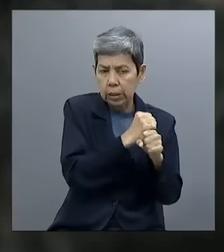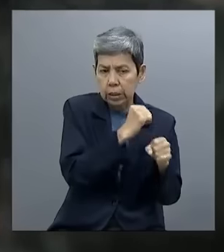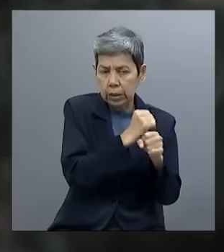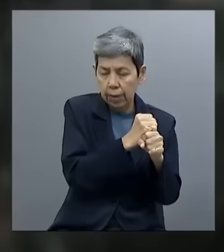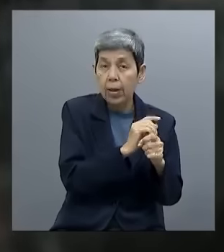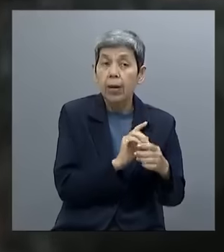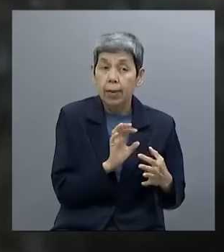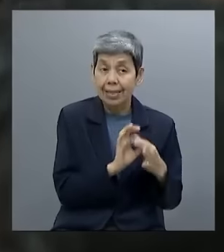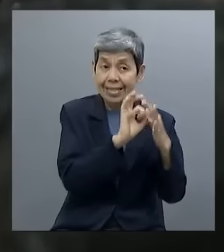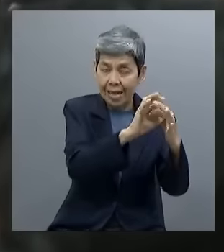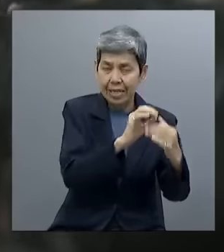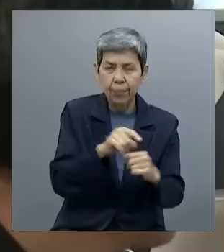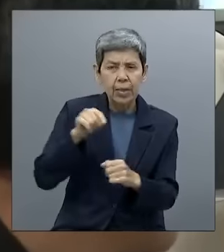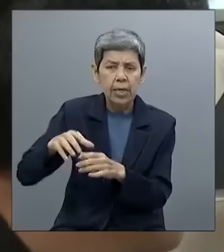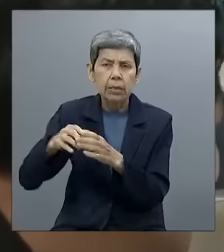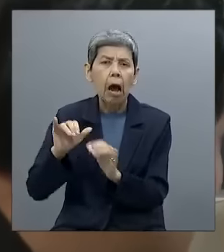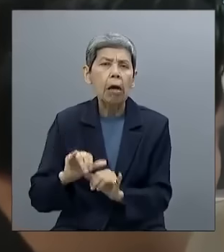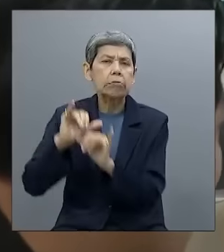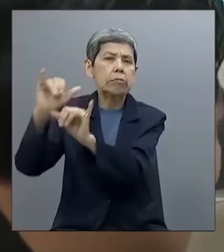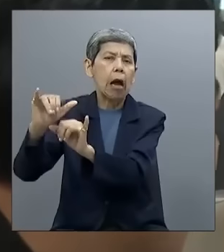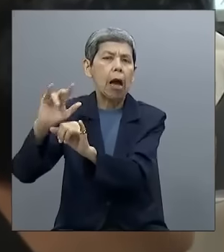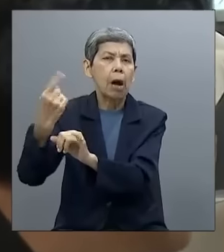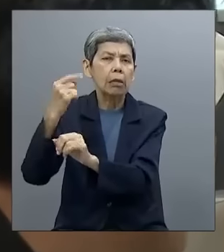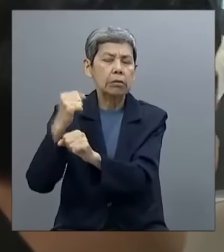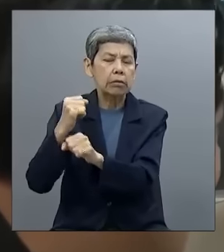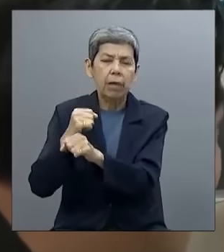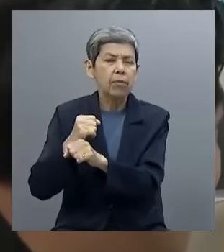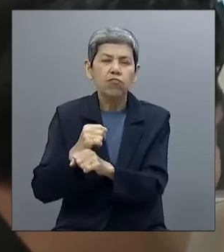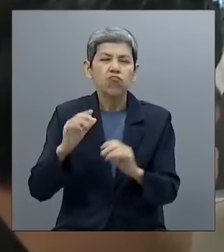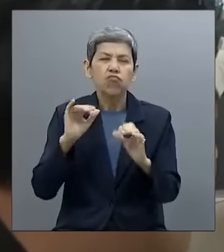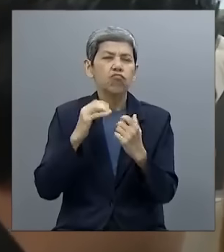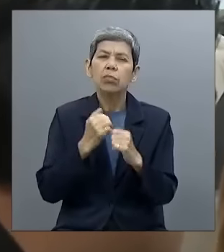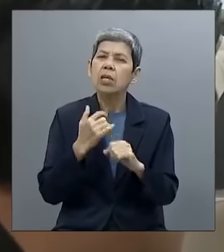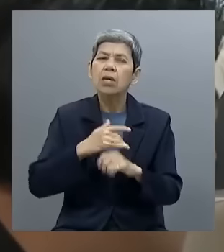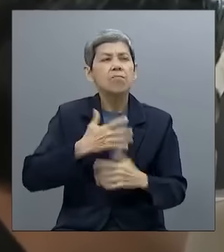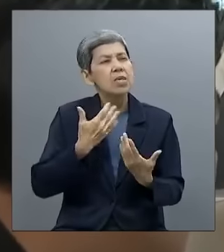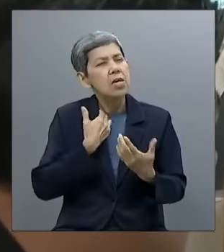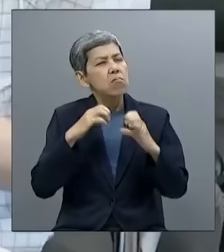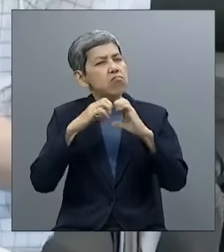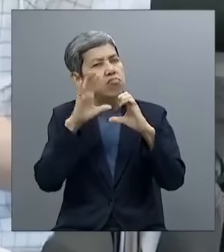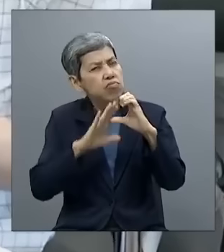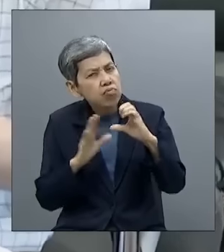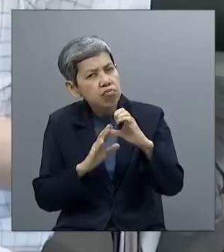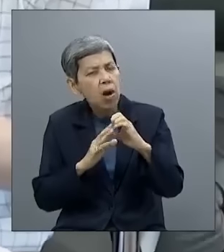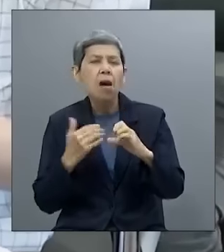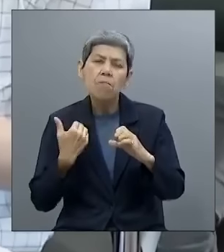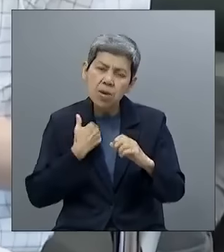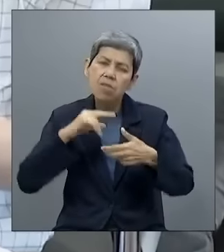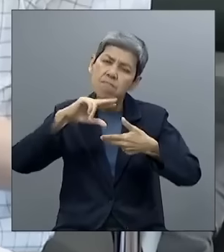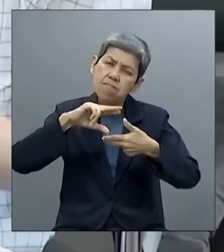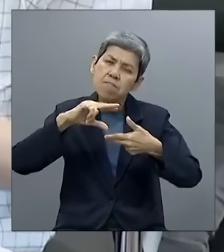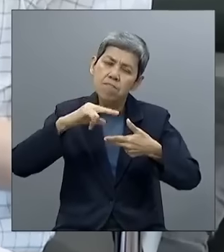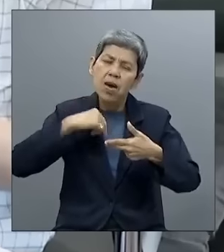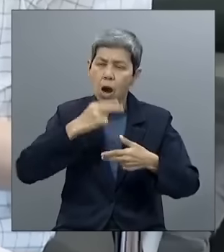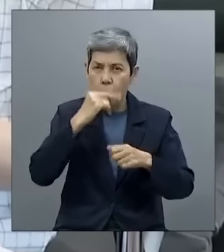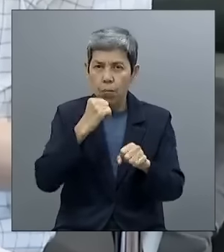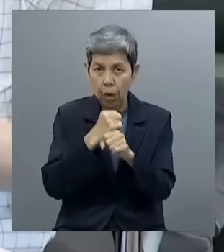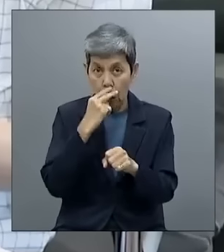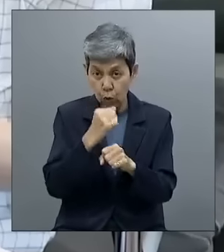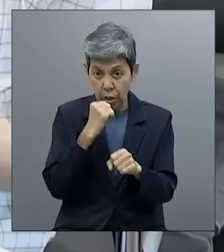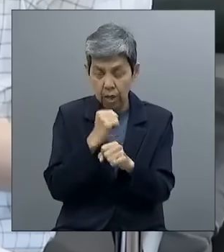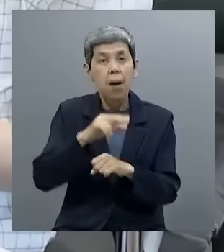ไว้2เตรียมย้ายค่ายค่ะไม่ไปภูมิใจไทยก็พลังประชารัฐแต่ก็มีบางส่วนเท่านั้นที่จะไ